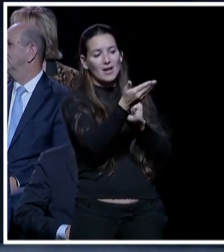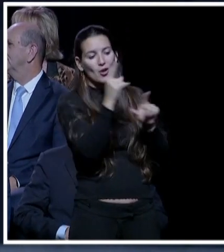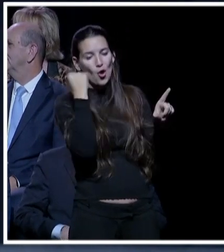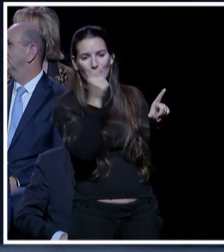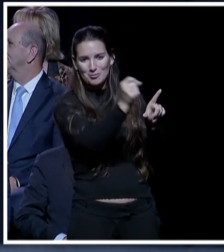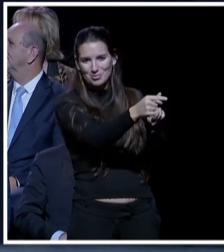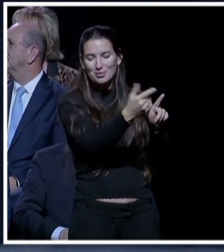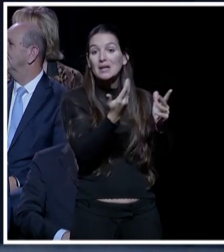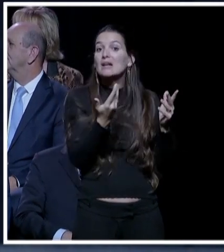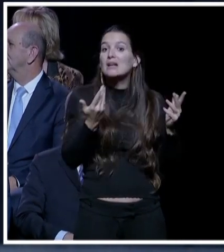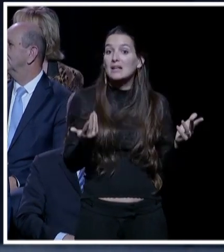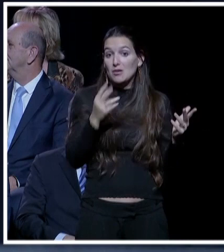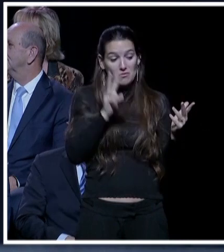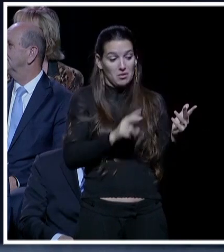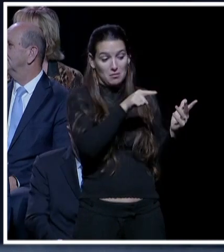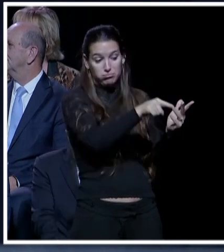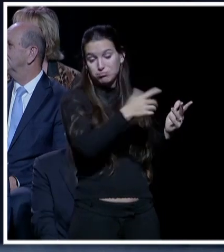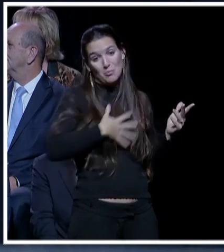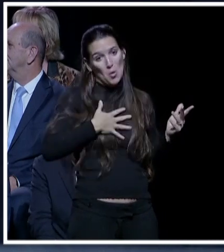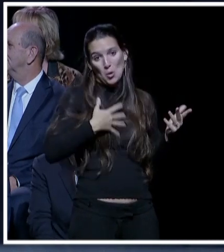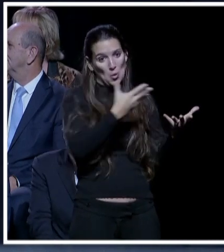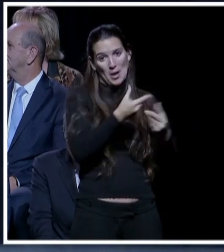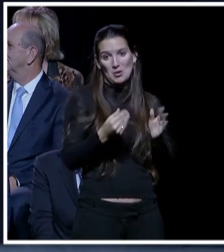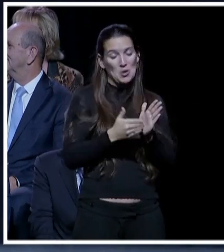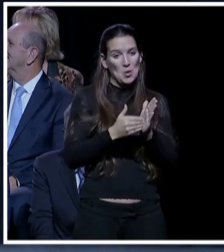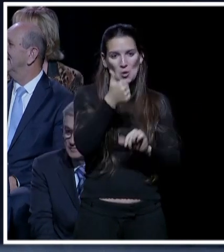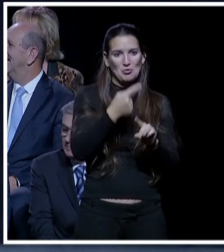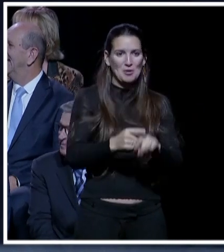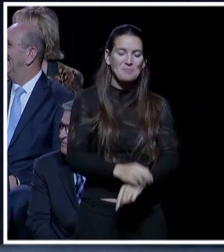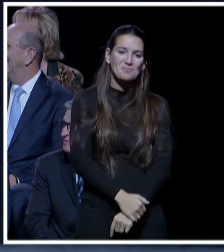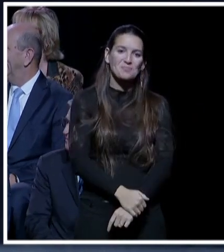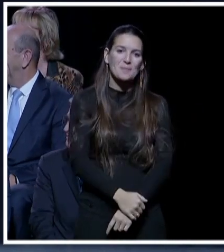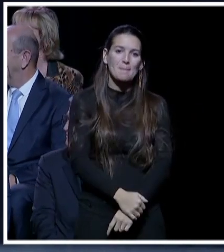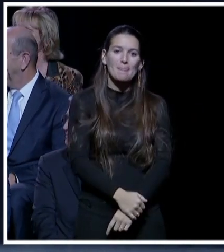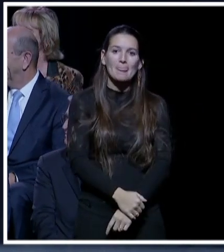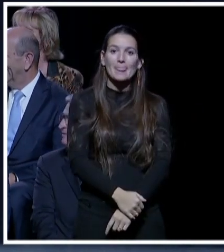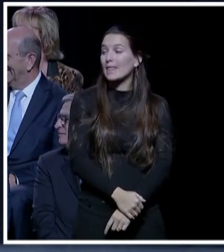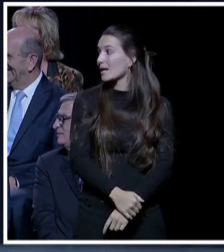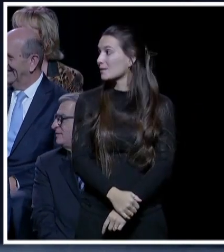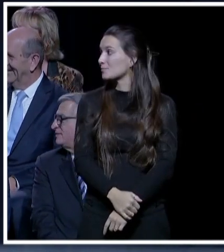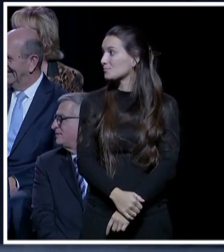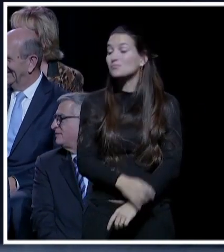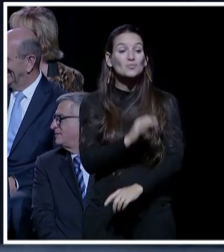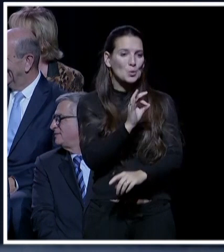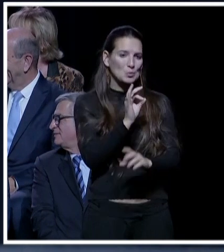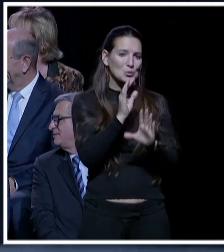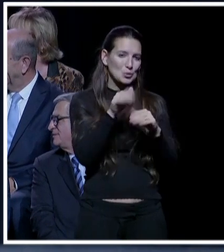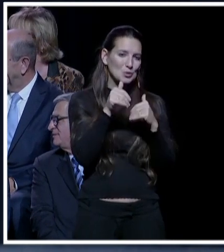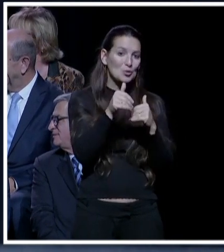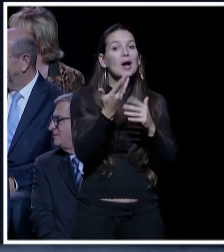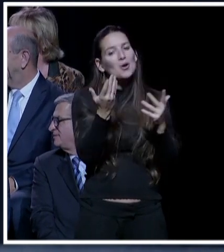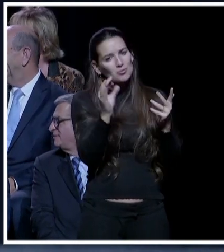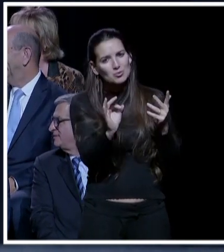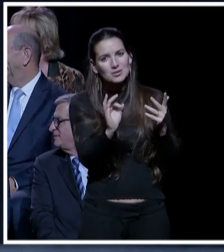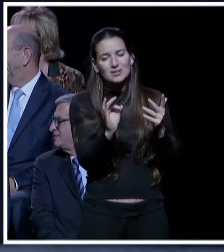Marino, nous sommes heureux une nouvelle fois de t'accueillir. Nous continuons. Et oui, je n'ai pas osé dire voilà, qu'il y avait une